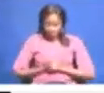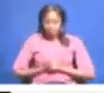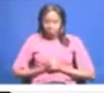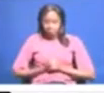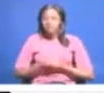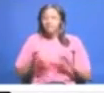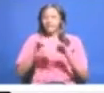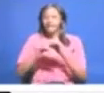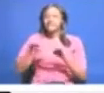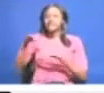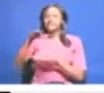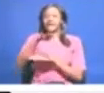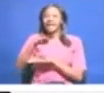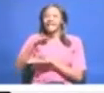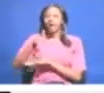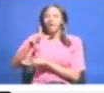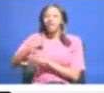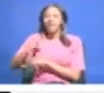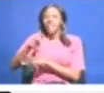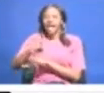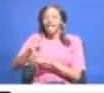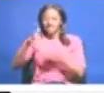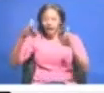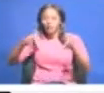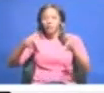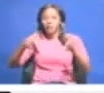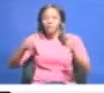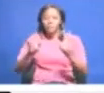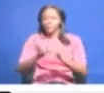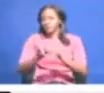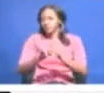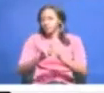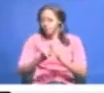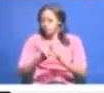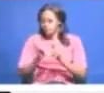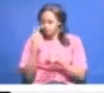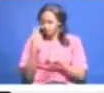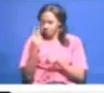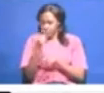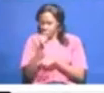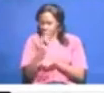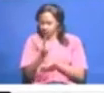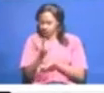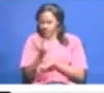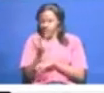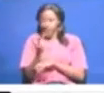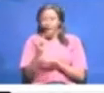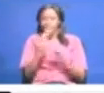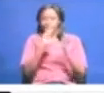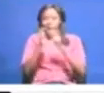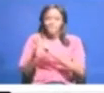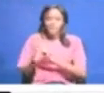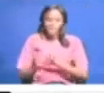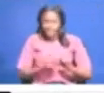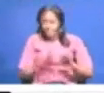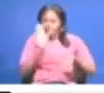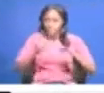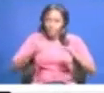eneo la Langata Barracks tu hapa. Unavyoona pale kwenye runinga ni bendi tu ya KDF